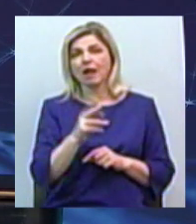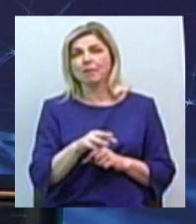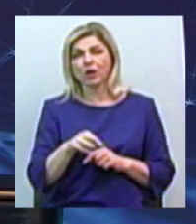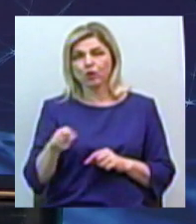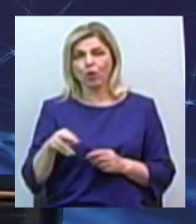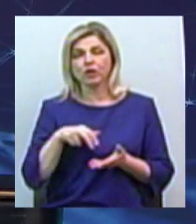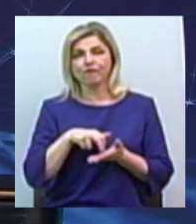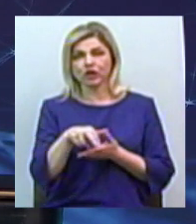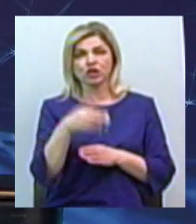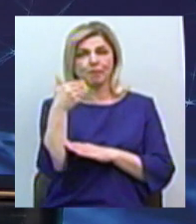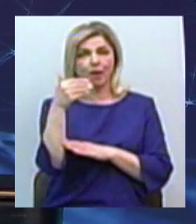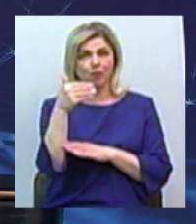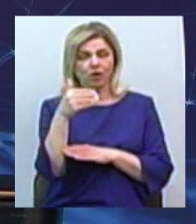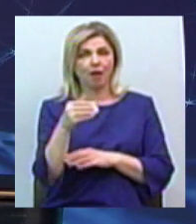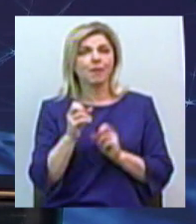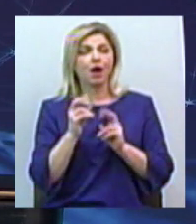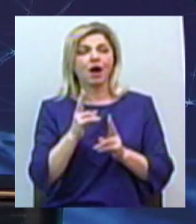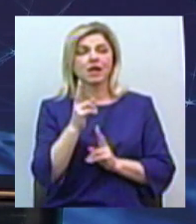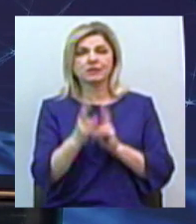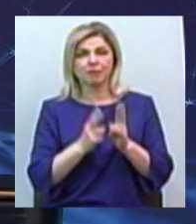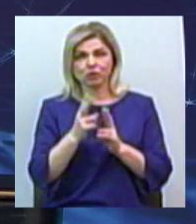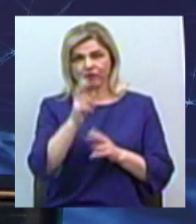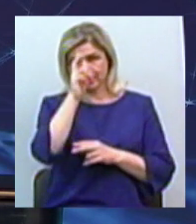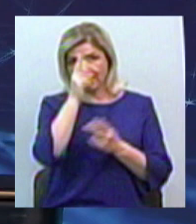змінювалася країна. І все ж таки,